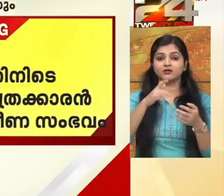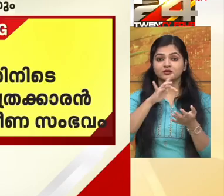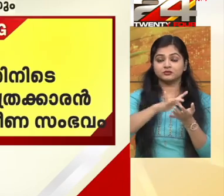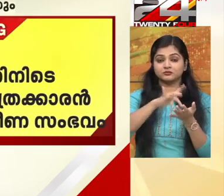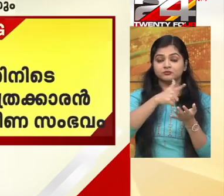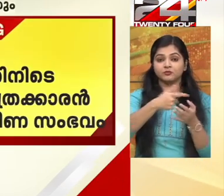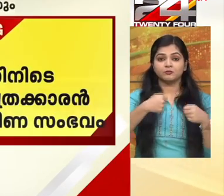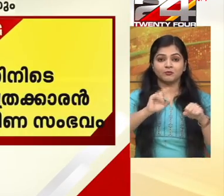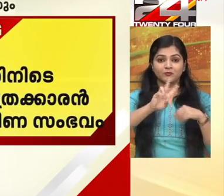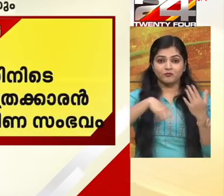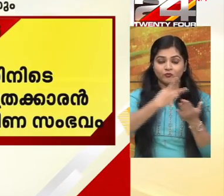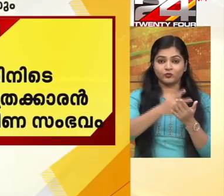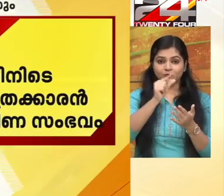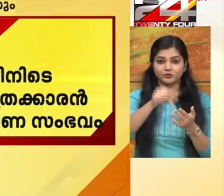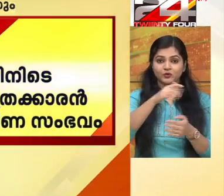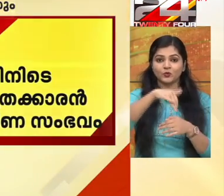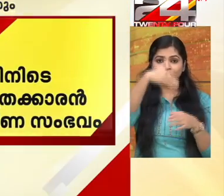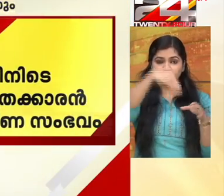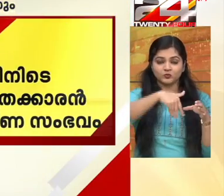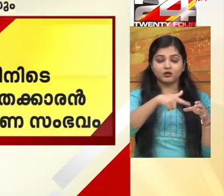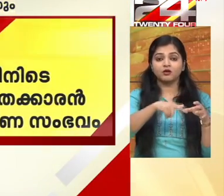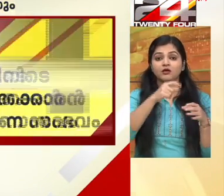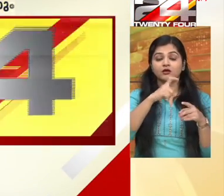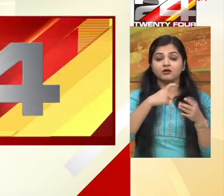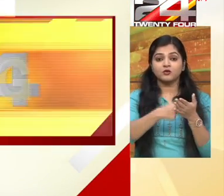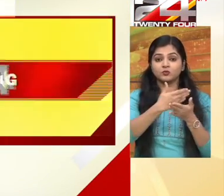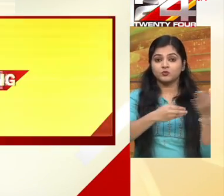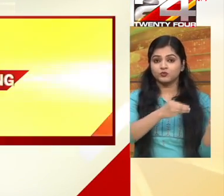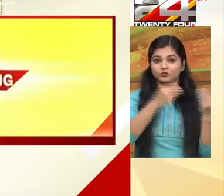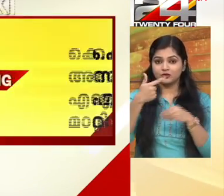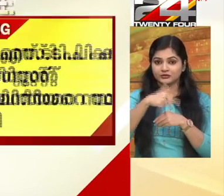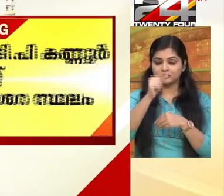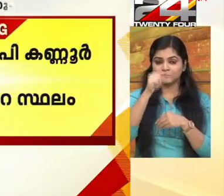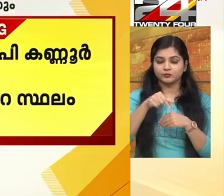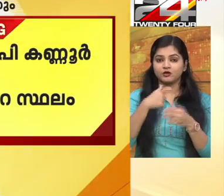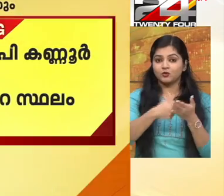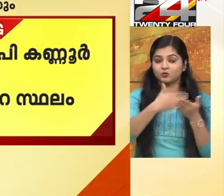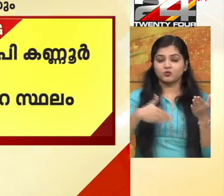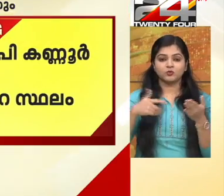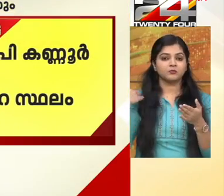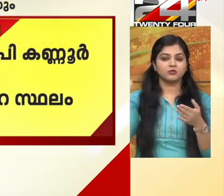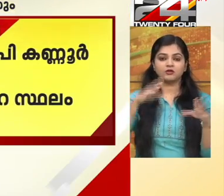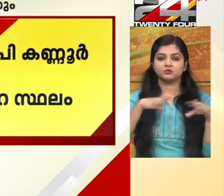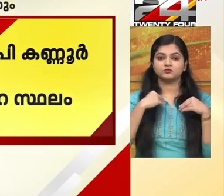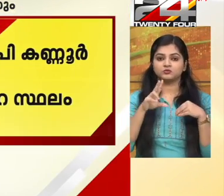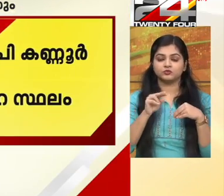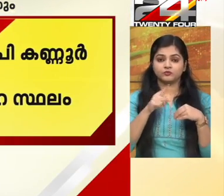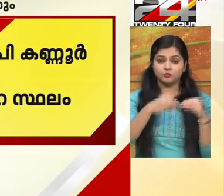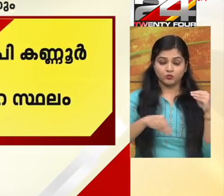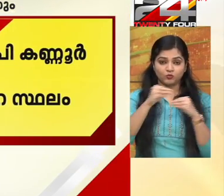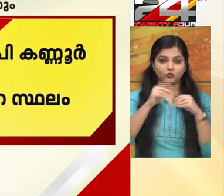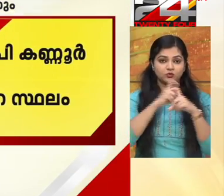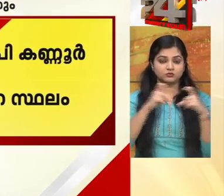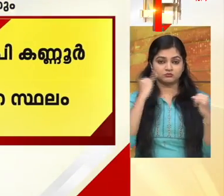യാത്രക്കാരന് പരിക്കേറ്റ സംഭവത്തിൽ എക്സിക്യൂട്ടീവ് എഞ്ചിനീയറാണ് ആദ്യം റിപ്പോർട്ട് നൽകിയത്. ആ റിപ്പോർട്ട് തള്ളുകയും അതിനുശേഷം ഇക്കാര്യത്തിൽ വിശദമായ അന്വേഷണം നടത്തണമെന്ന്